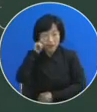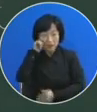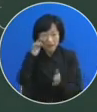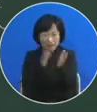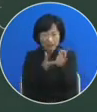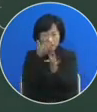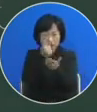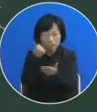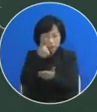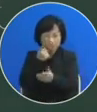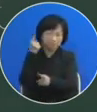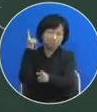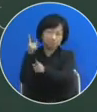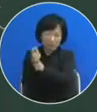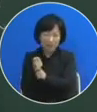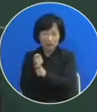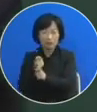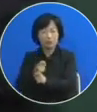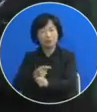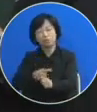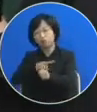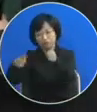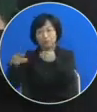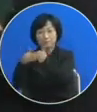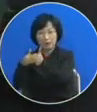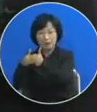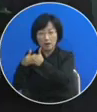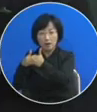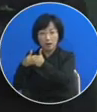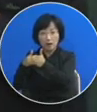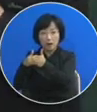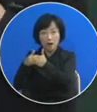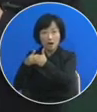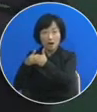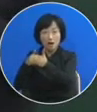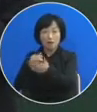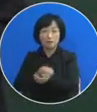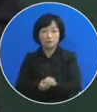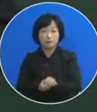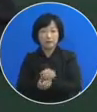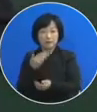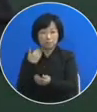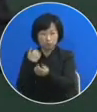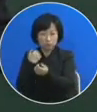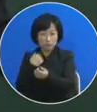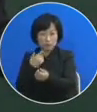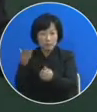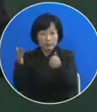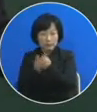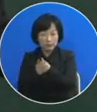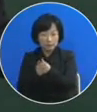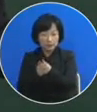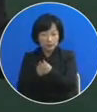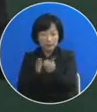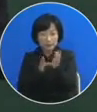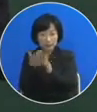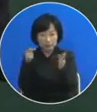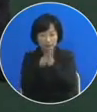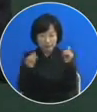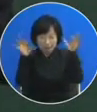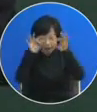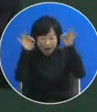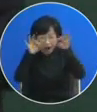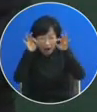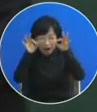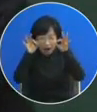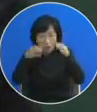And they executed Jesus as a traitor. 그 무리들이 모이는데 여기서 생을 걸고 오로지 기도에 힘쓴다. That his